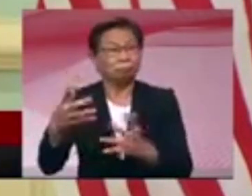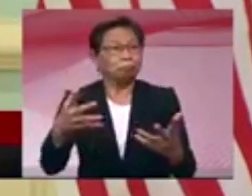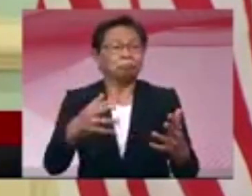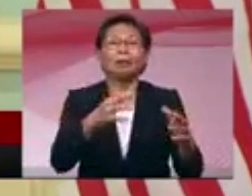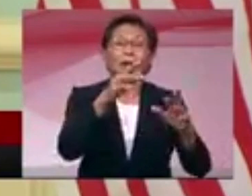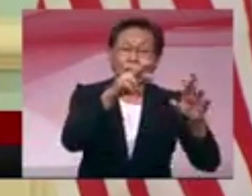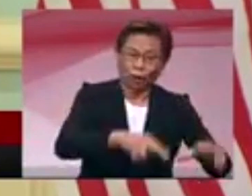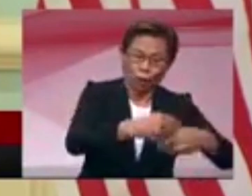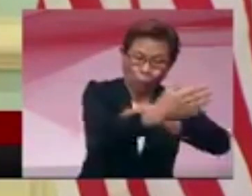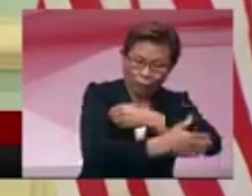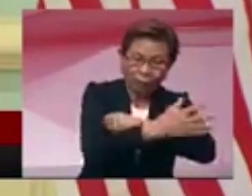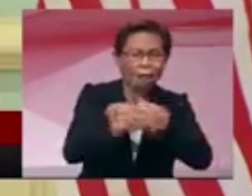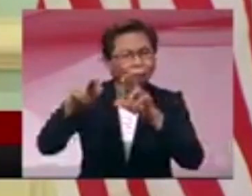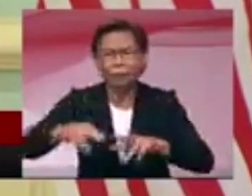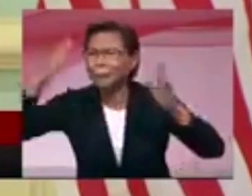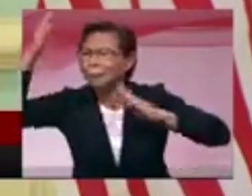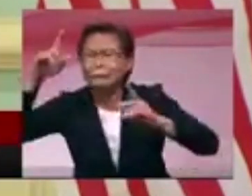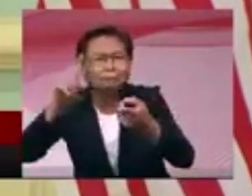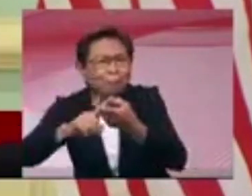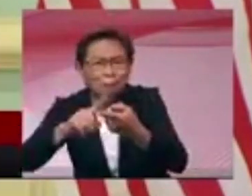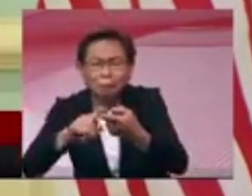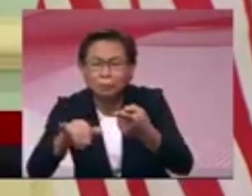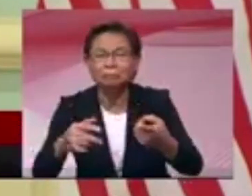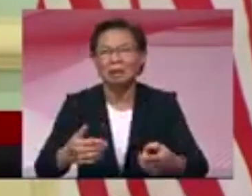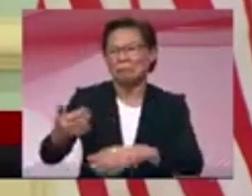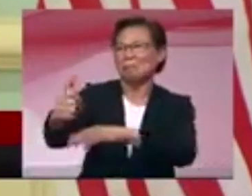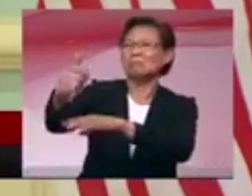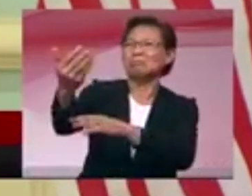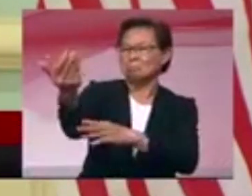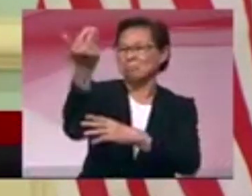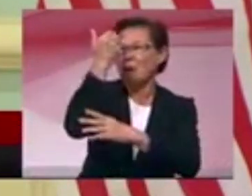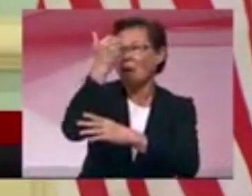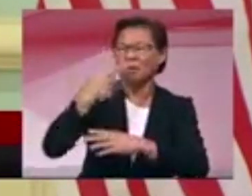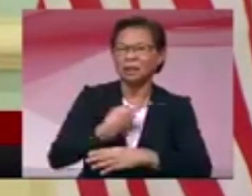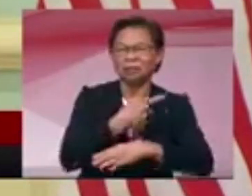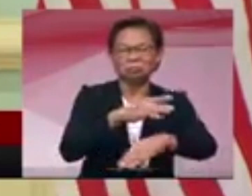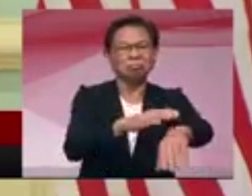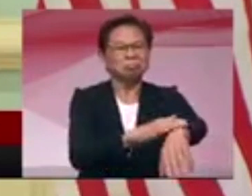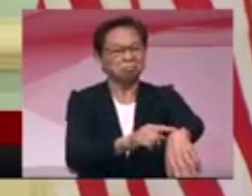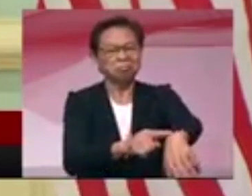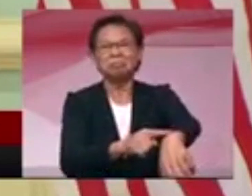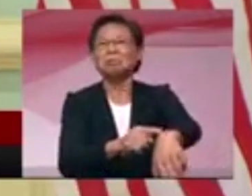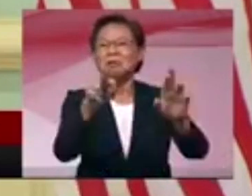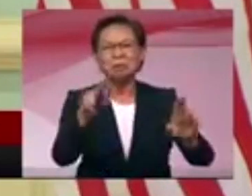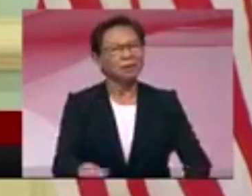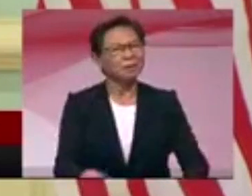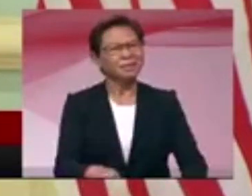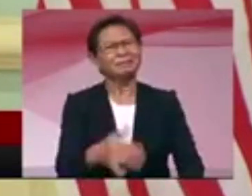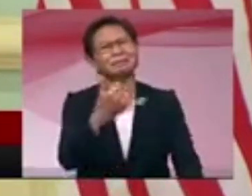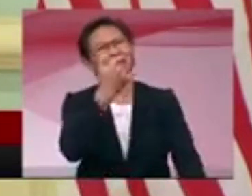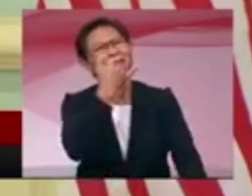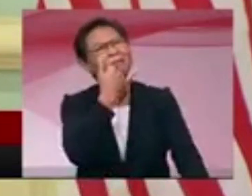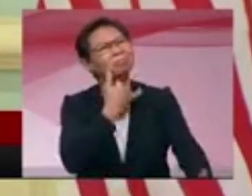termasuk rakyat Malaysia. Menuduh tindakan kita bersifat perkauman ataupun rasis juga tidak benar.